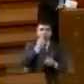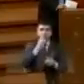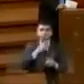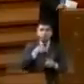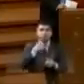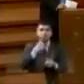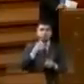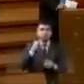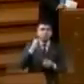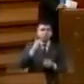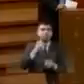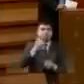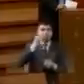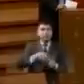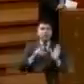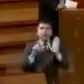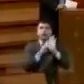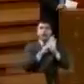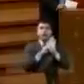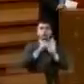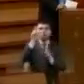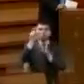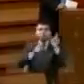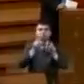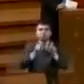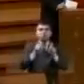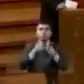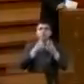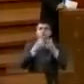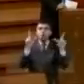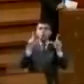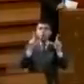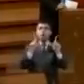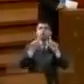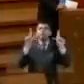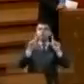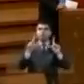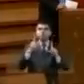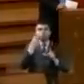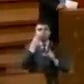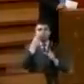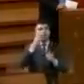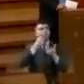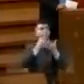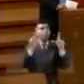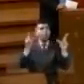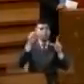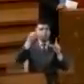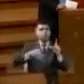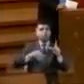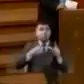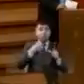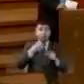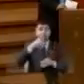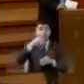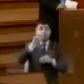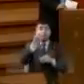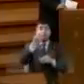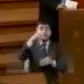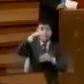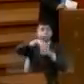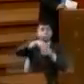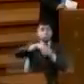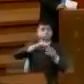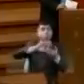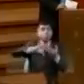يحول دون حق المواطنين في المعلومه. لماذا؟ وحنا قمنا بهذاك الشيء من المال الخاص ديالنا باش